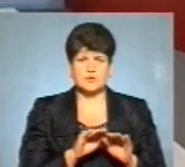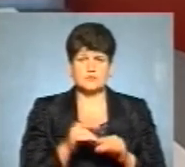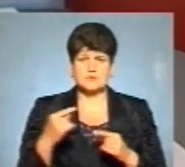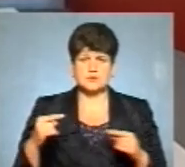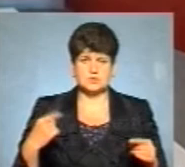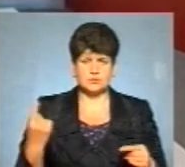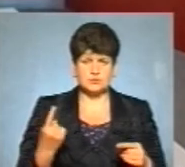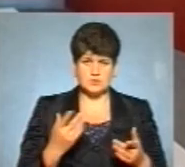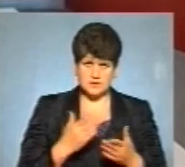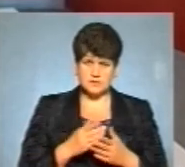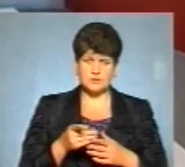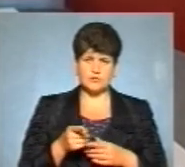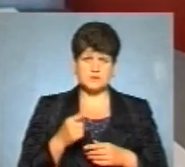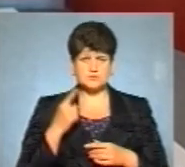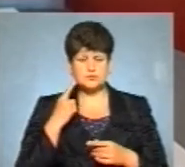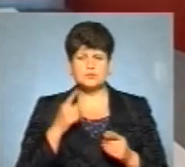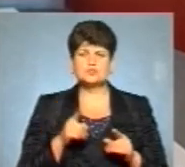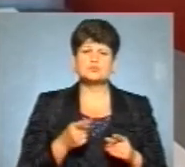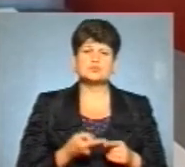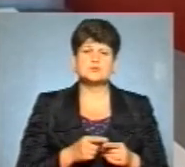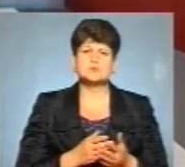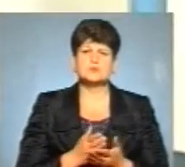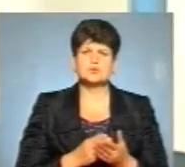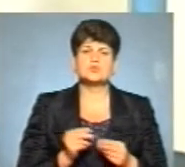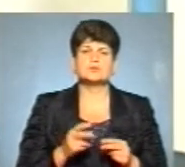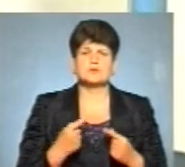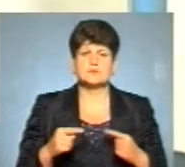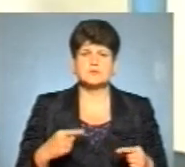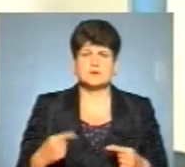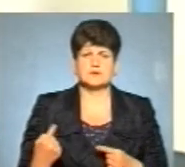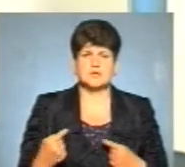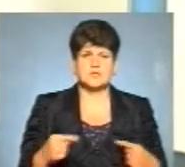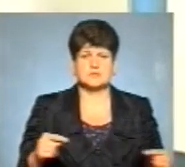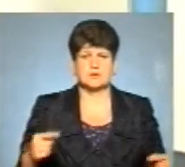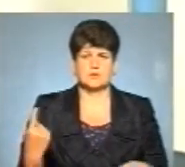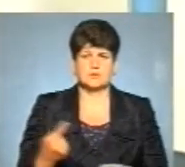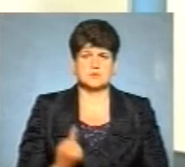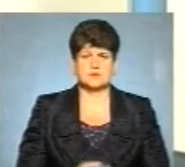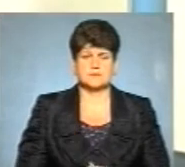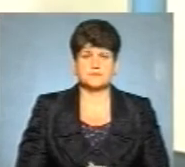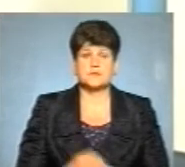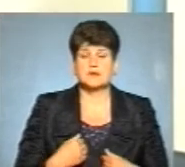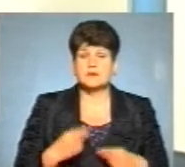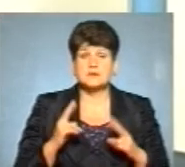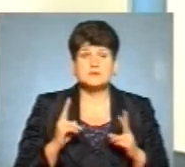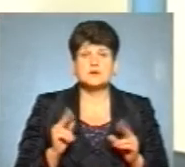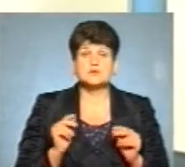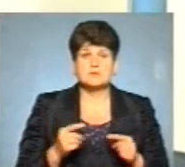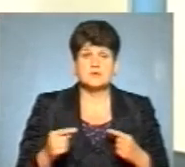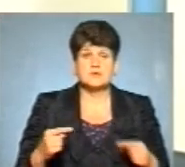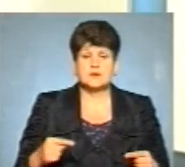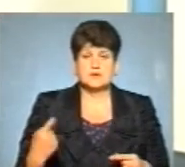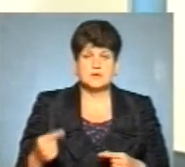вас версія у зв'язку з чим, чия це заслуга, чим ми відрізняємося від інших областей? Ну, я не знаю, чим ми відрізняємося від